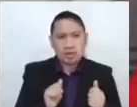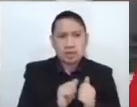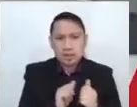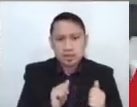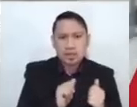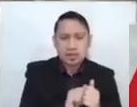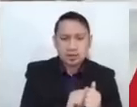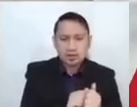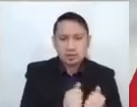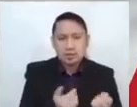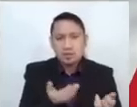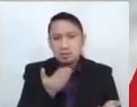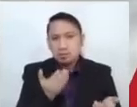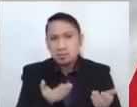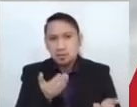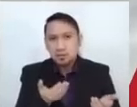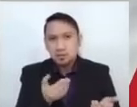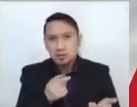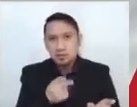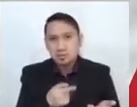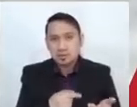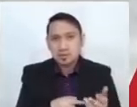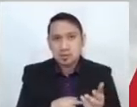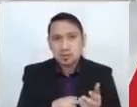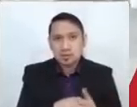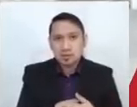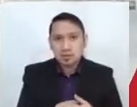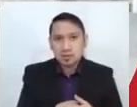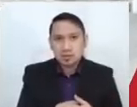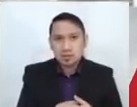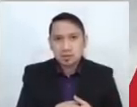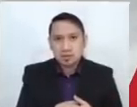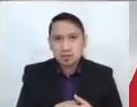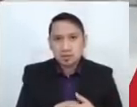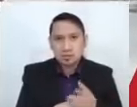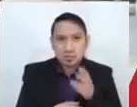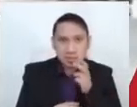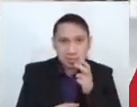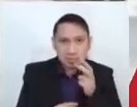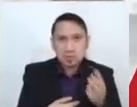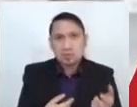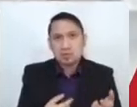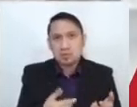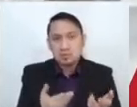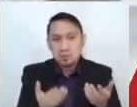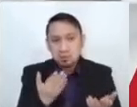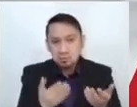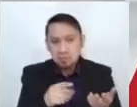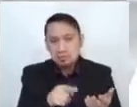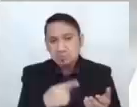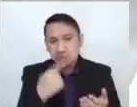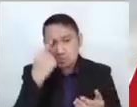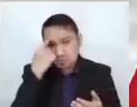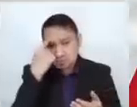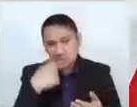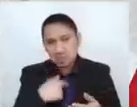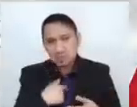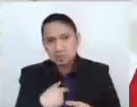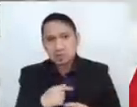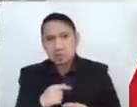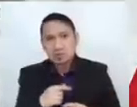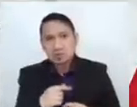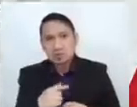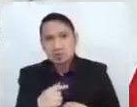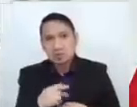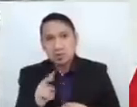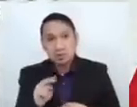ito si General Peter Kaku, siguro akala niya NPA ko. Dahil pag pumupunta sa mga